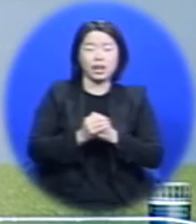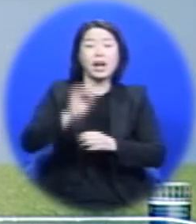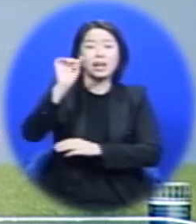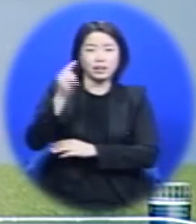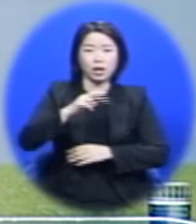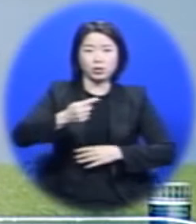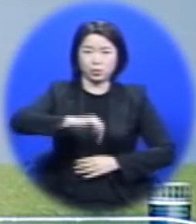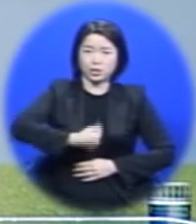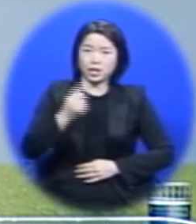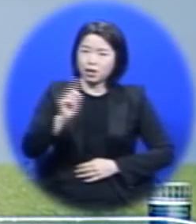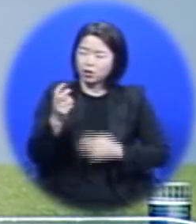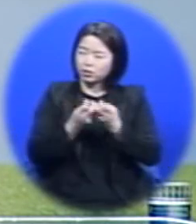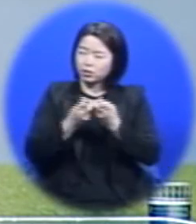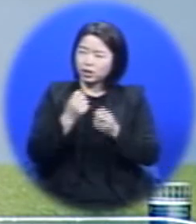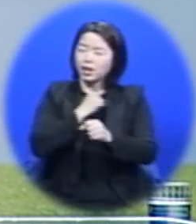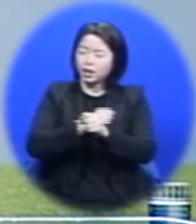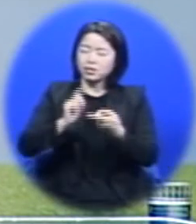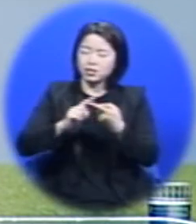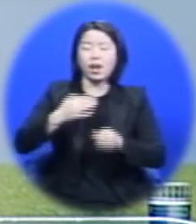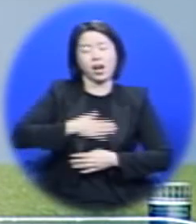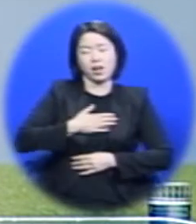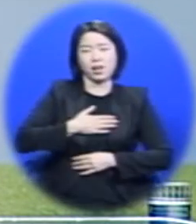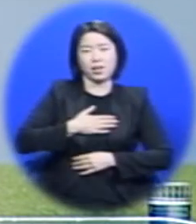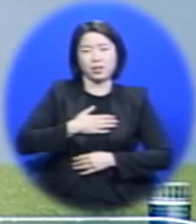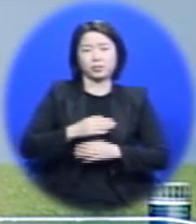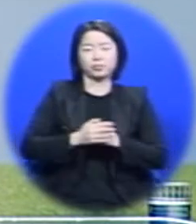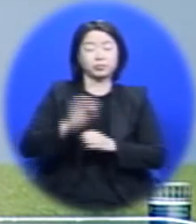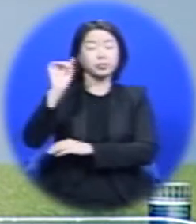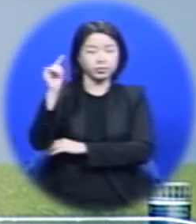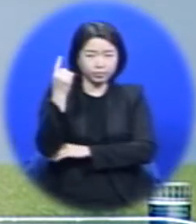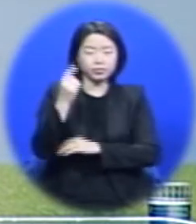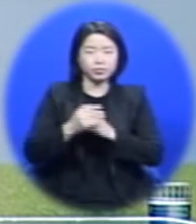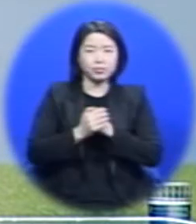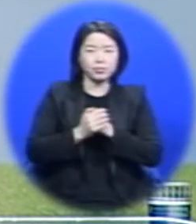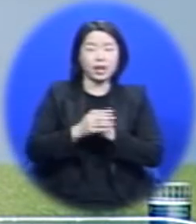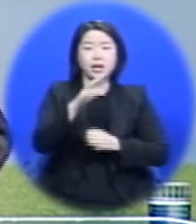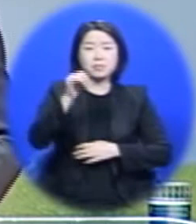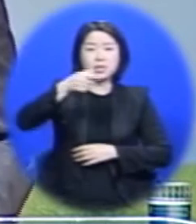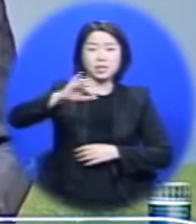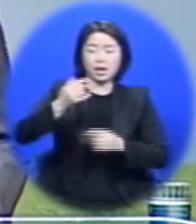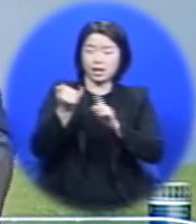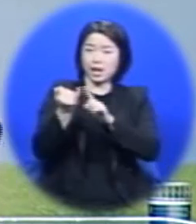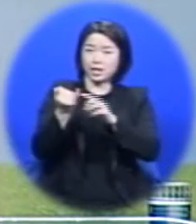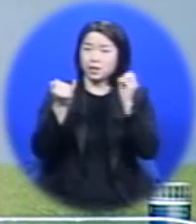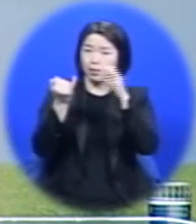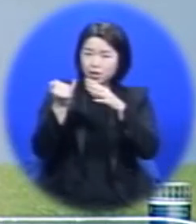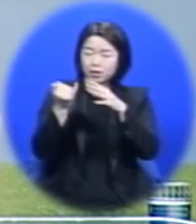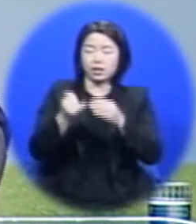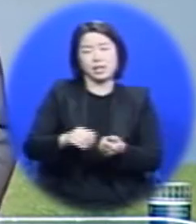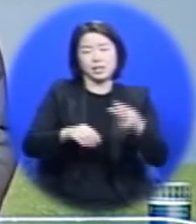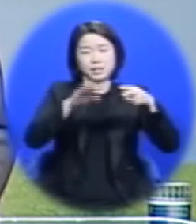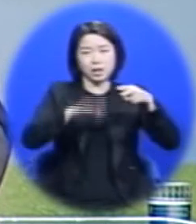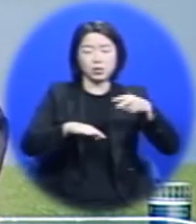다윗도 자기가 어떻게 했던 것을 알았던 것 같아요. 다윗이 미갈에게 했던 이야기가 사무엘하 6장